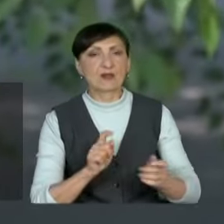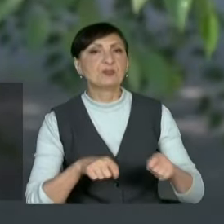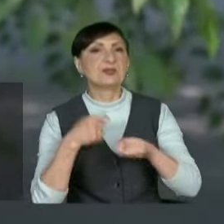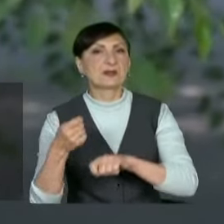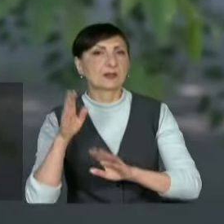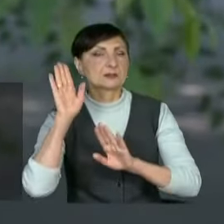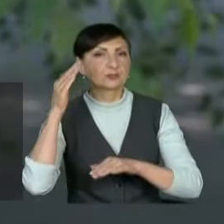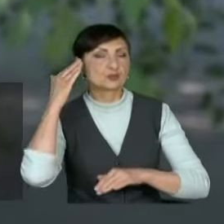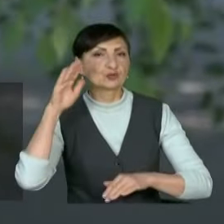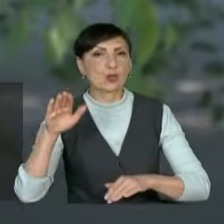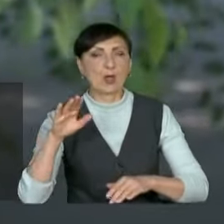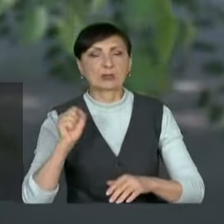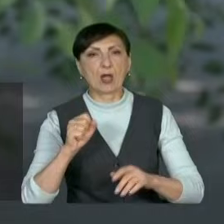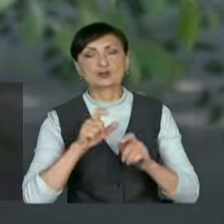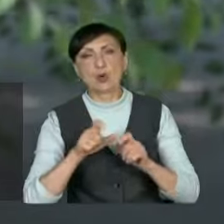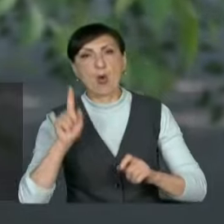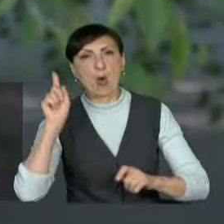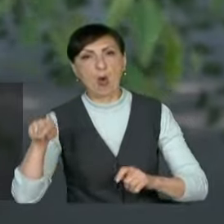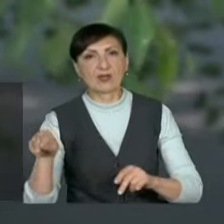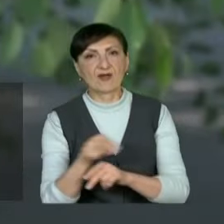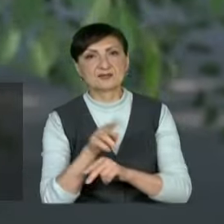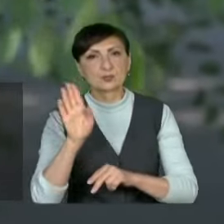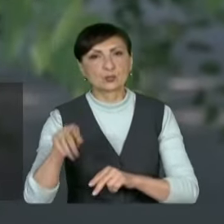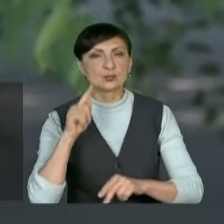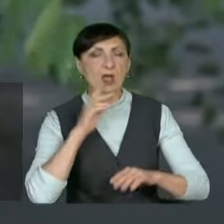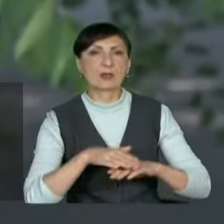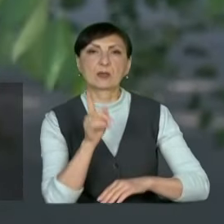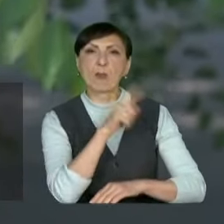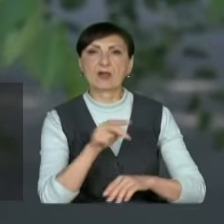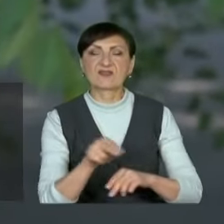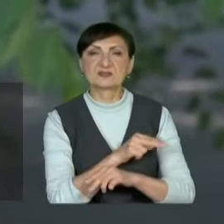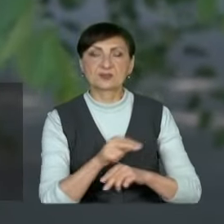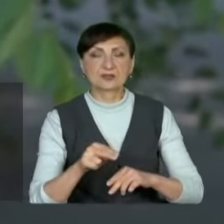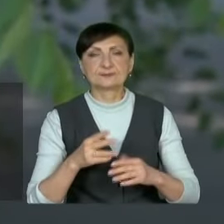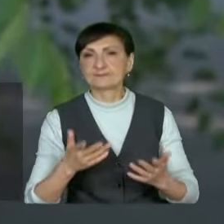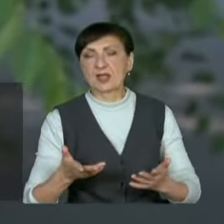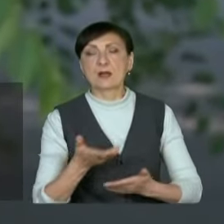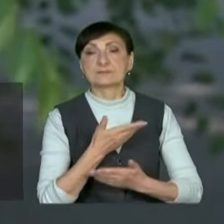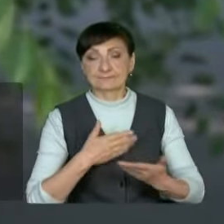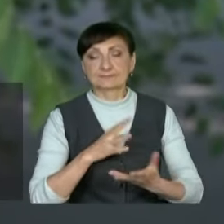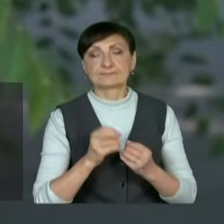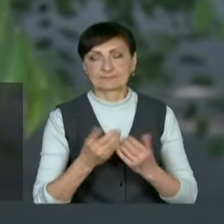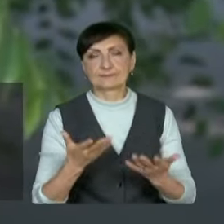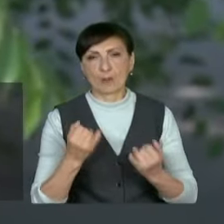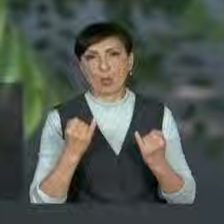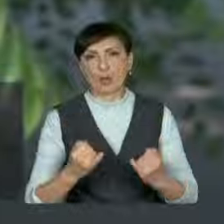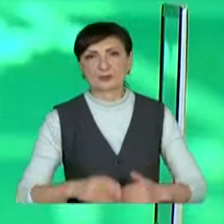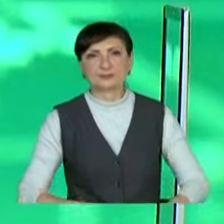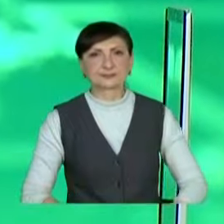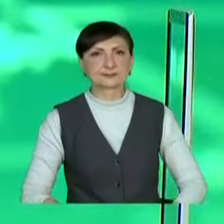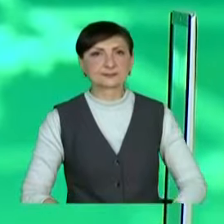перекладывают там, на школу, на акиматы, на любые другие госорганы, мы получаем то, что мы получаем.